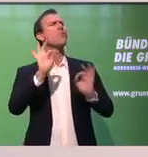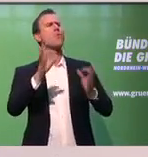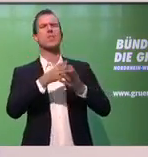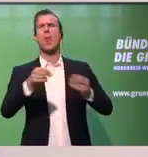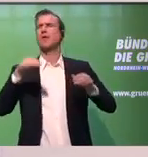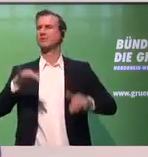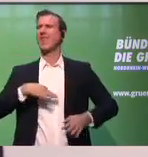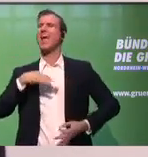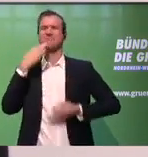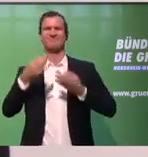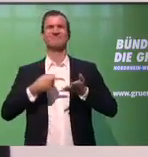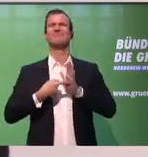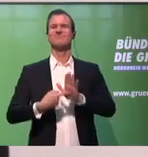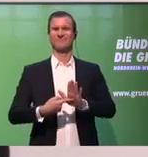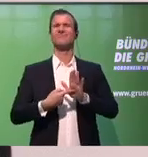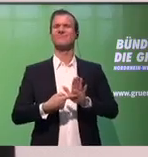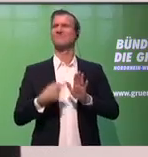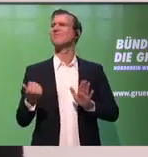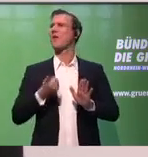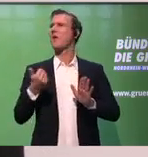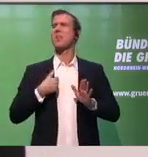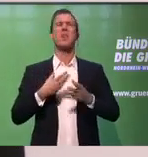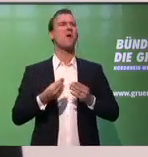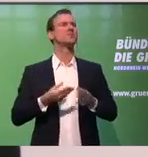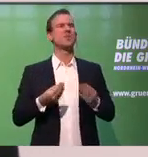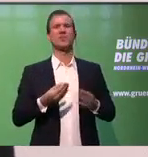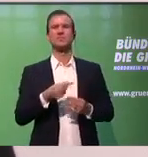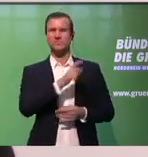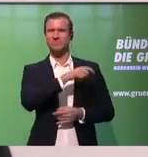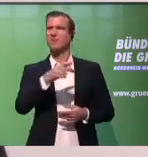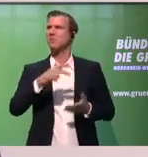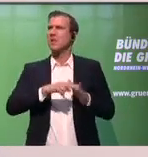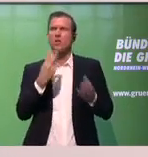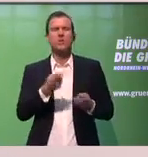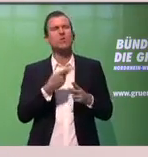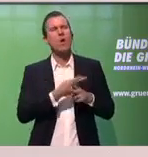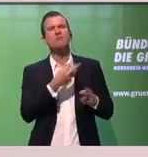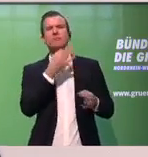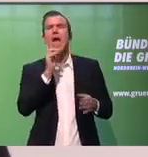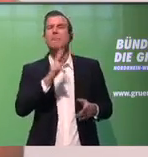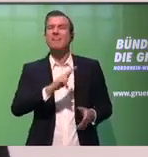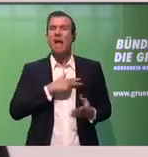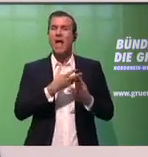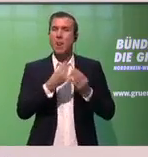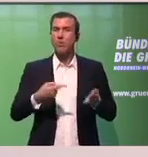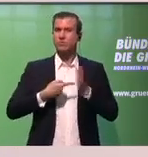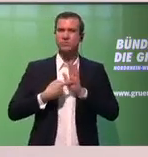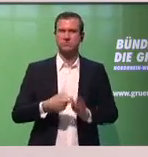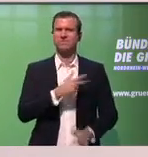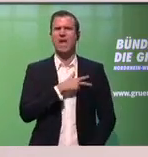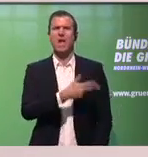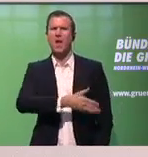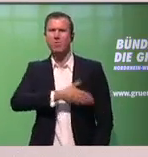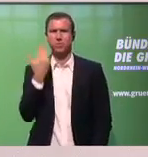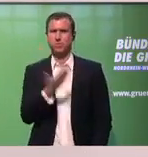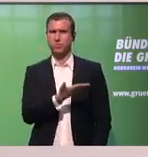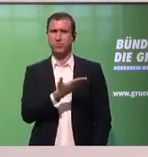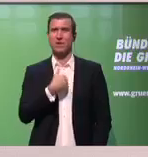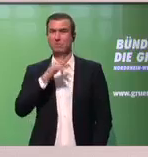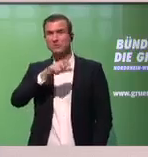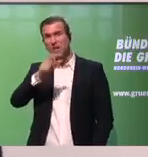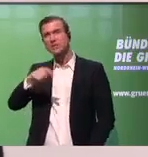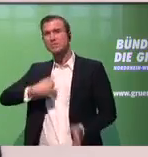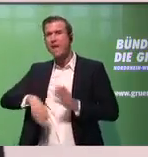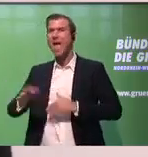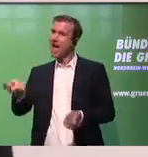Wir müssen hier immer wieder sagen, dass diese Botschaften keine Lösungen bringen, und wir müssen die Menschen wieder für uns gewinnen, denn nur